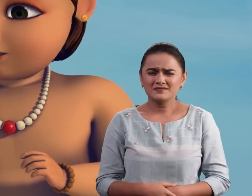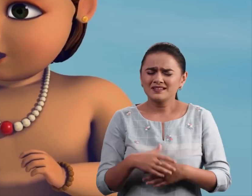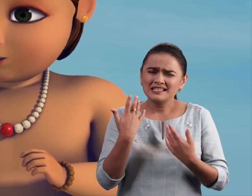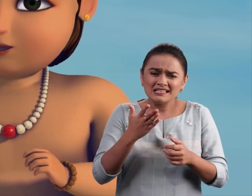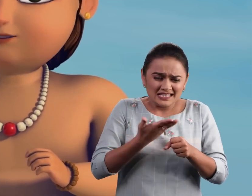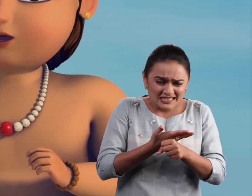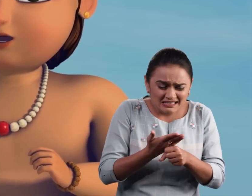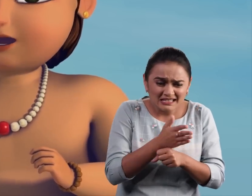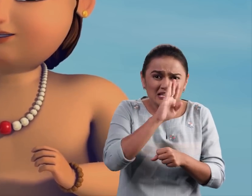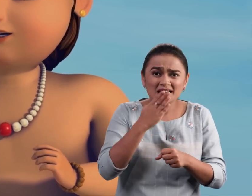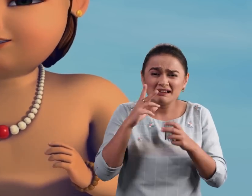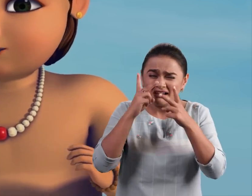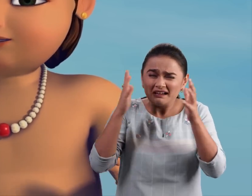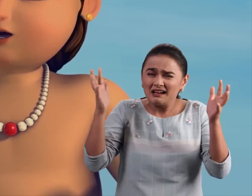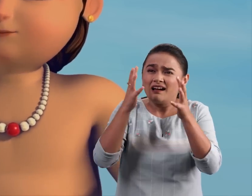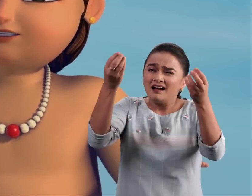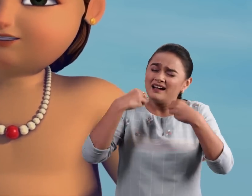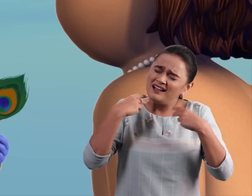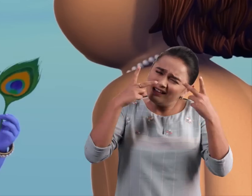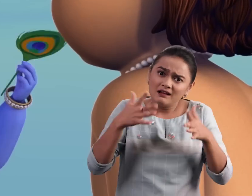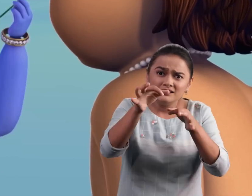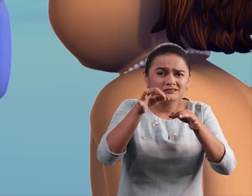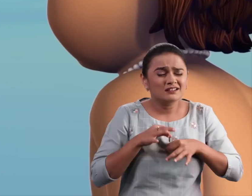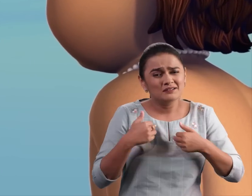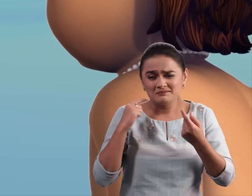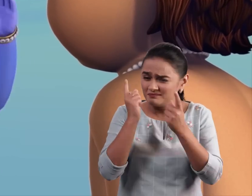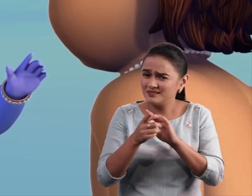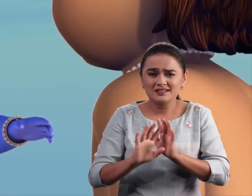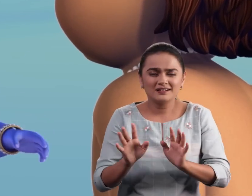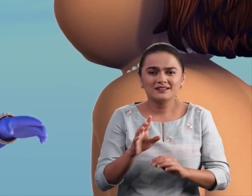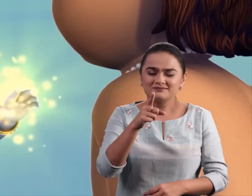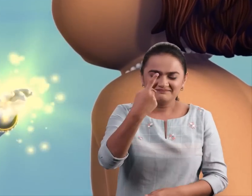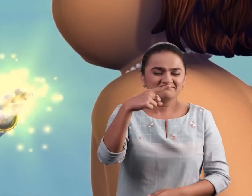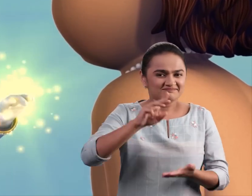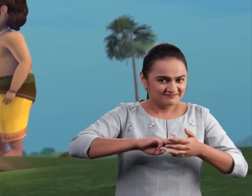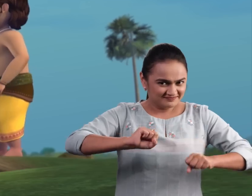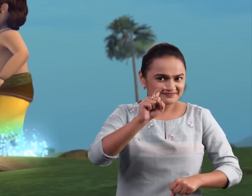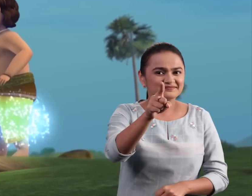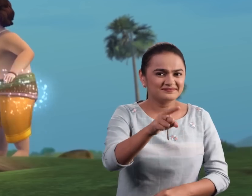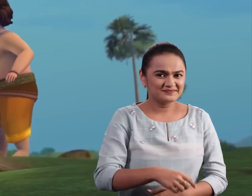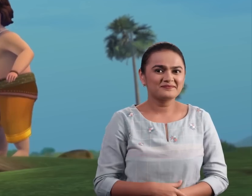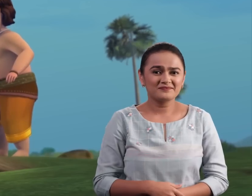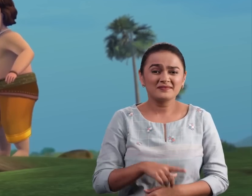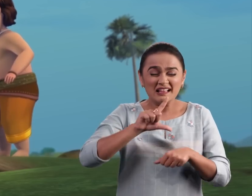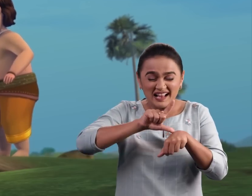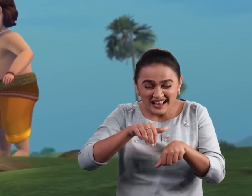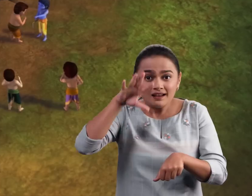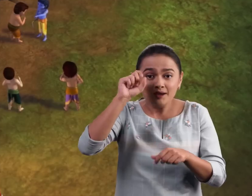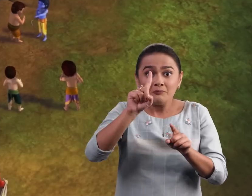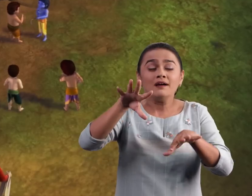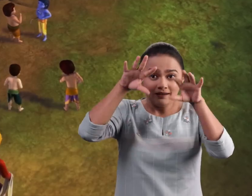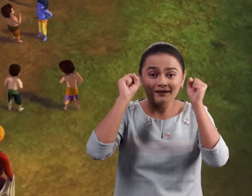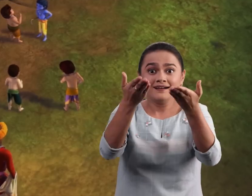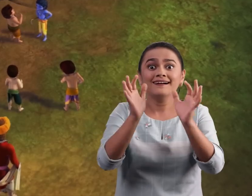चाहे जितना भी घी माखन मुझे खाने को मिले। बहुत सही कहा मधु, ये राय दुरुस्त है।